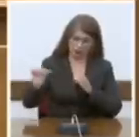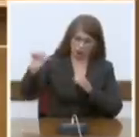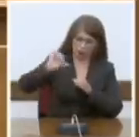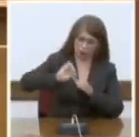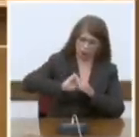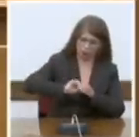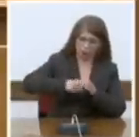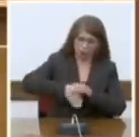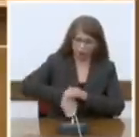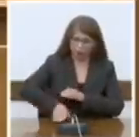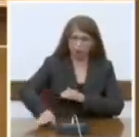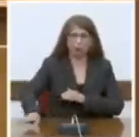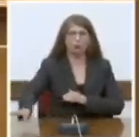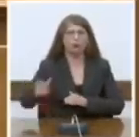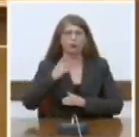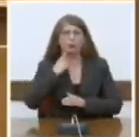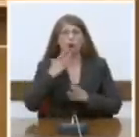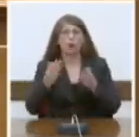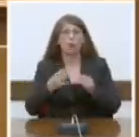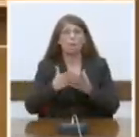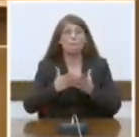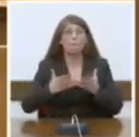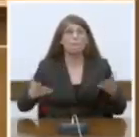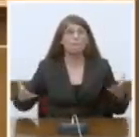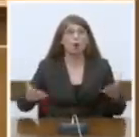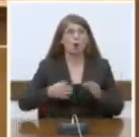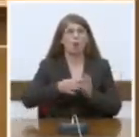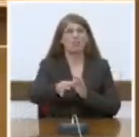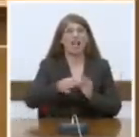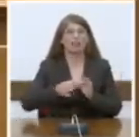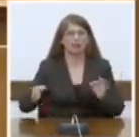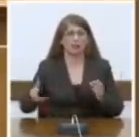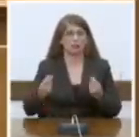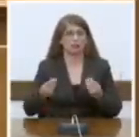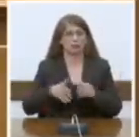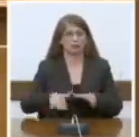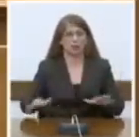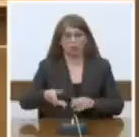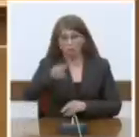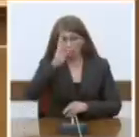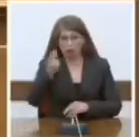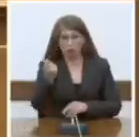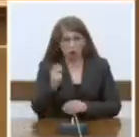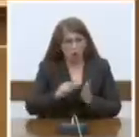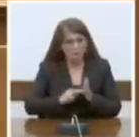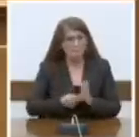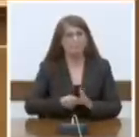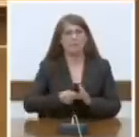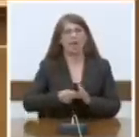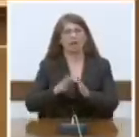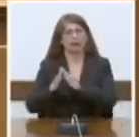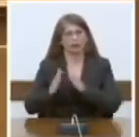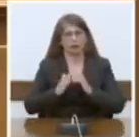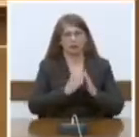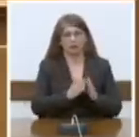διαστάσεις. Μας ανησυχεί. Πλήττει την επιχειρηματικότητα, πλήττει την κοινωνία, πλήττει τα νοικοκυριά, πλήττει την ανάπτυξη της χώρας και την